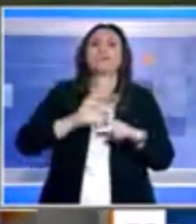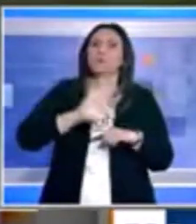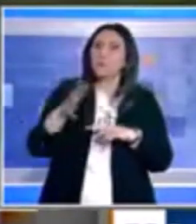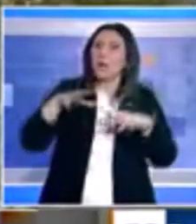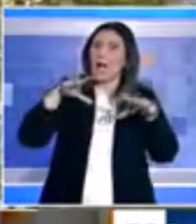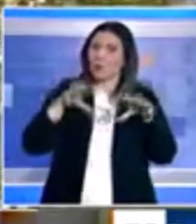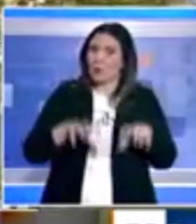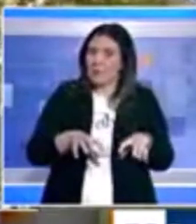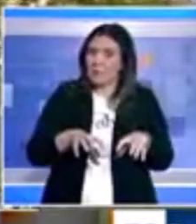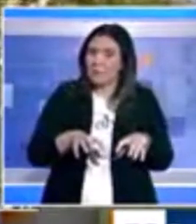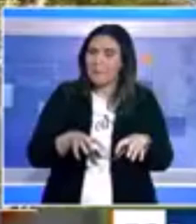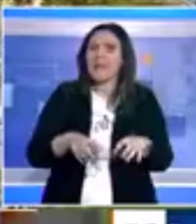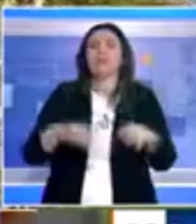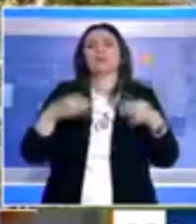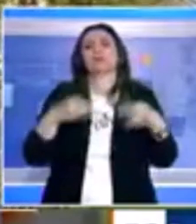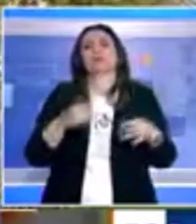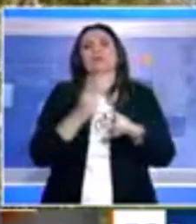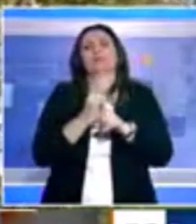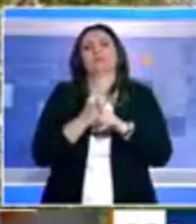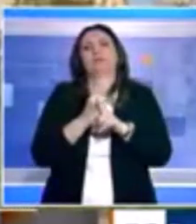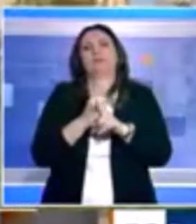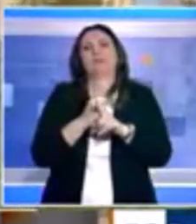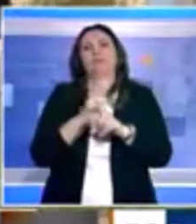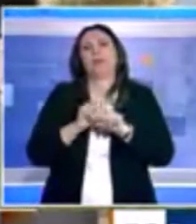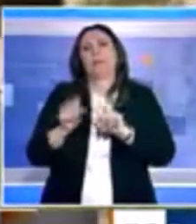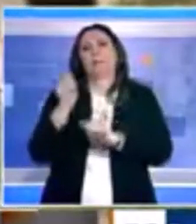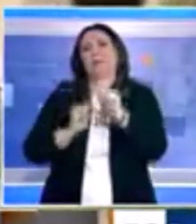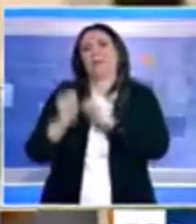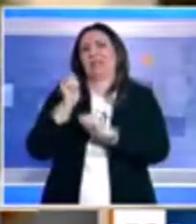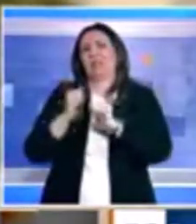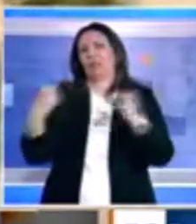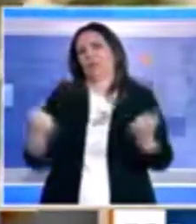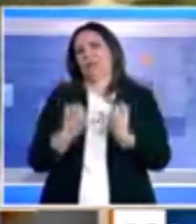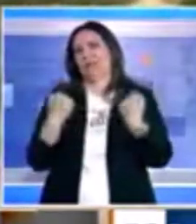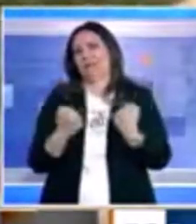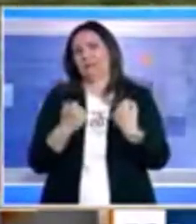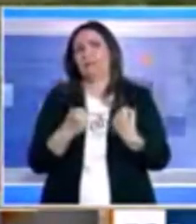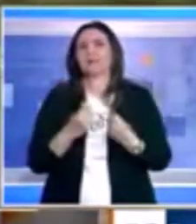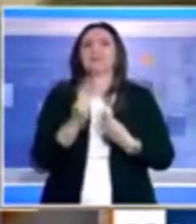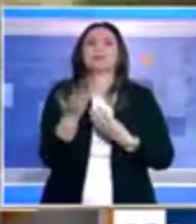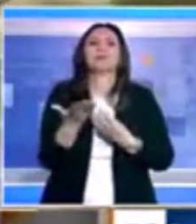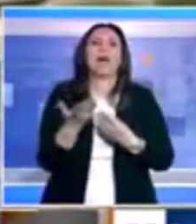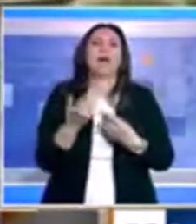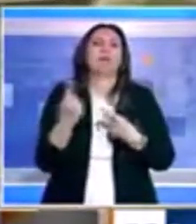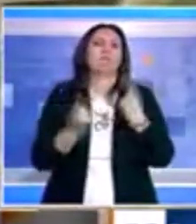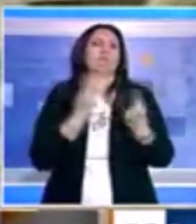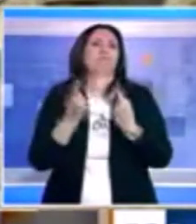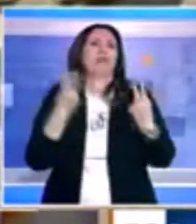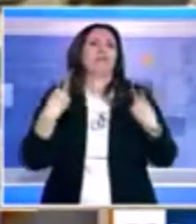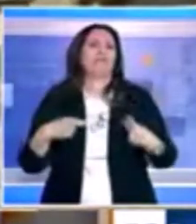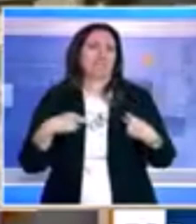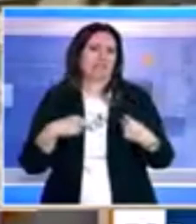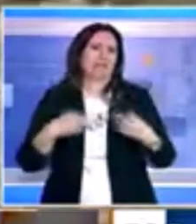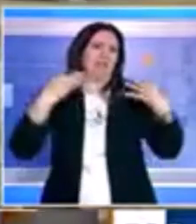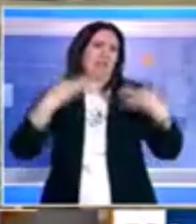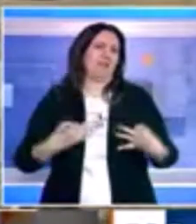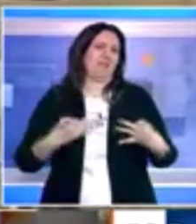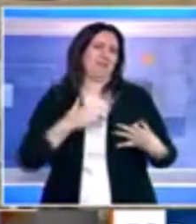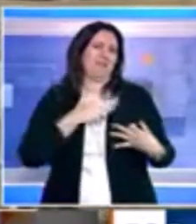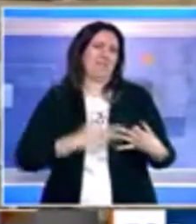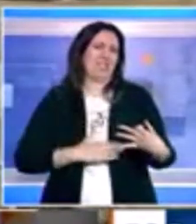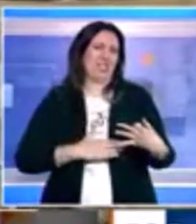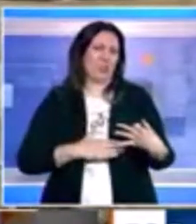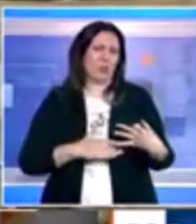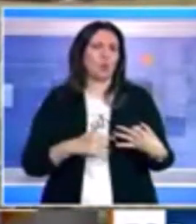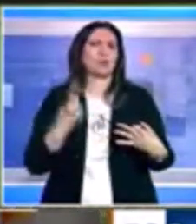è sicuramente quello di sviluppare un'attività di prevenzione garantire condizioni di vita dignitose ai lavoratori stagionali e